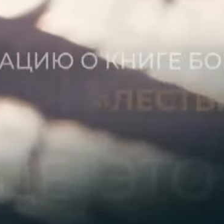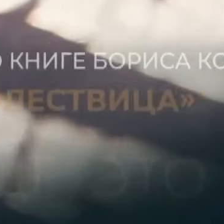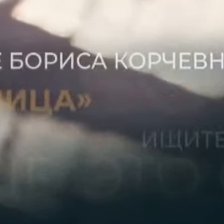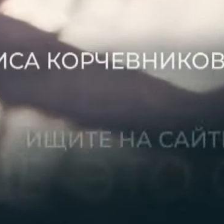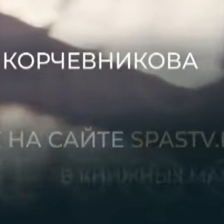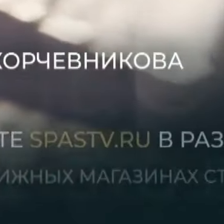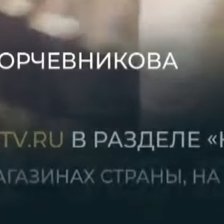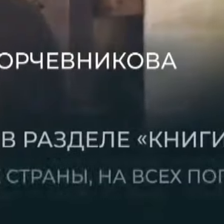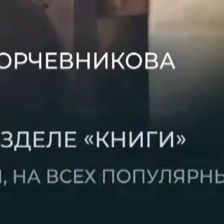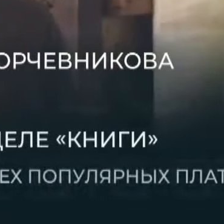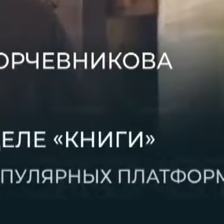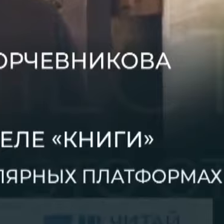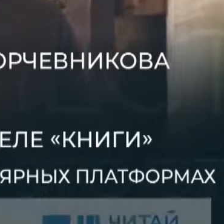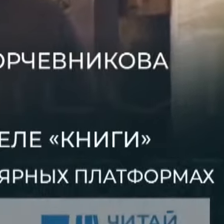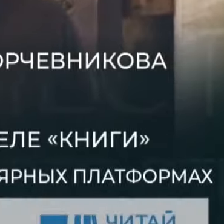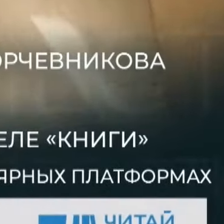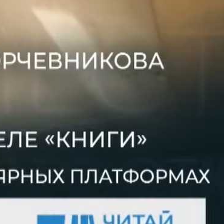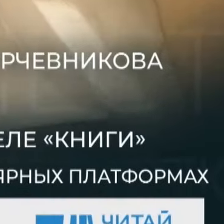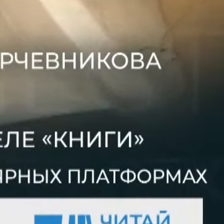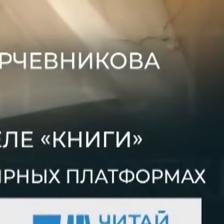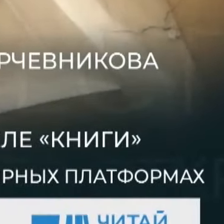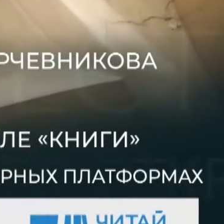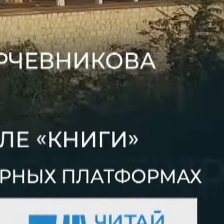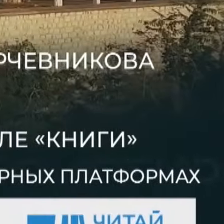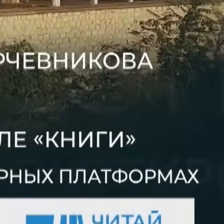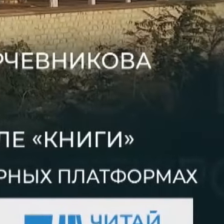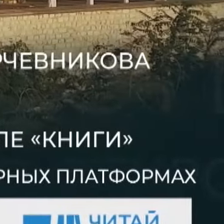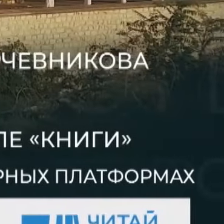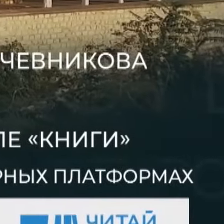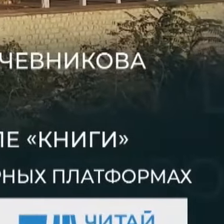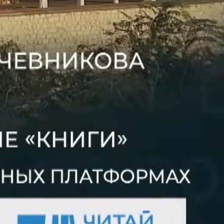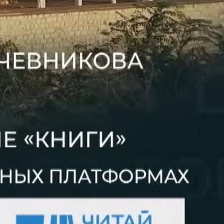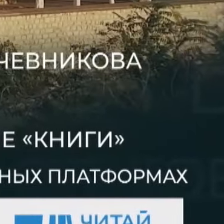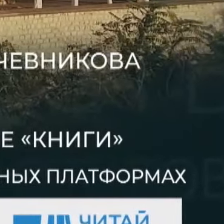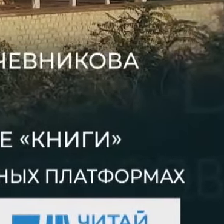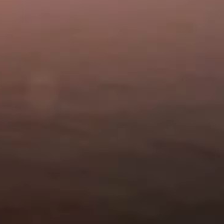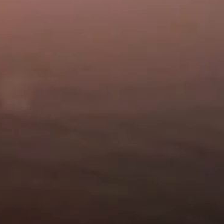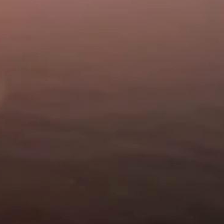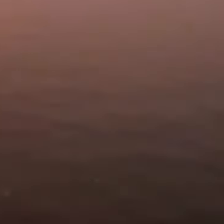Всего 30 ступеней на то, чтобы стать человеком.